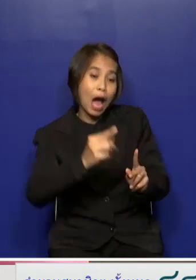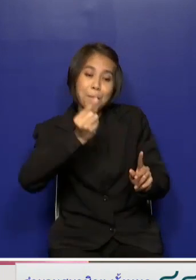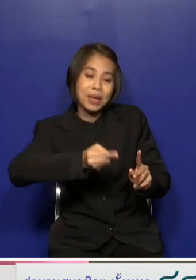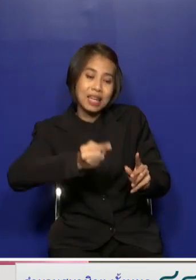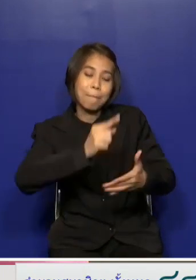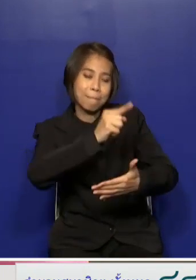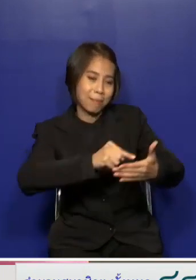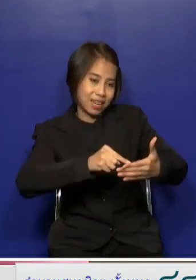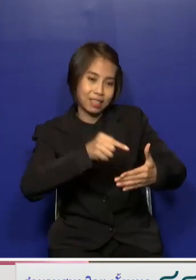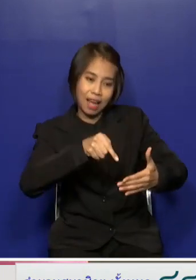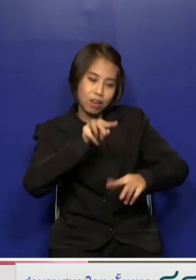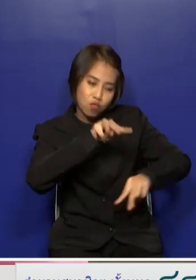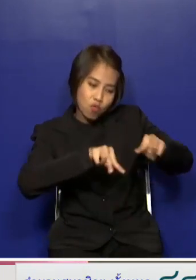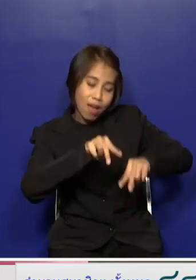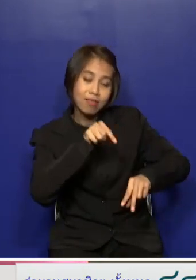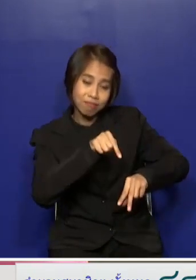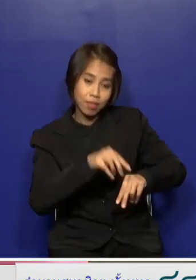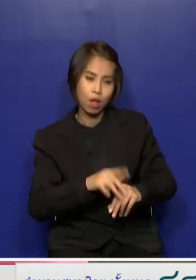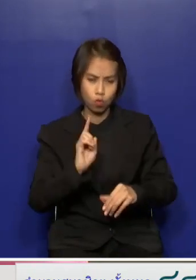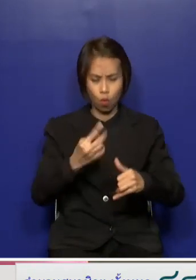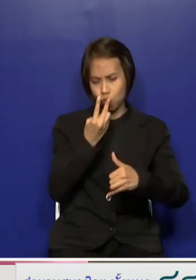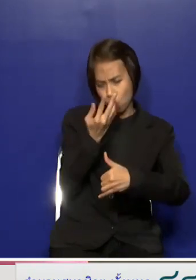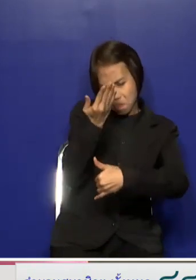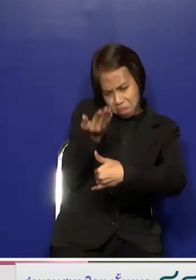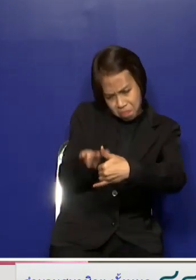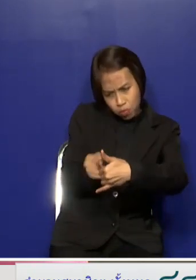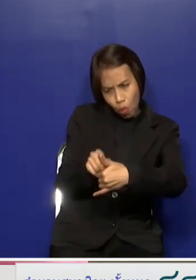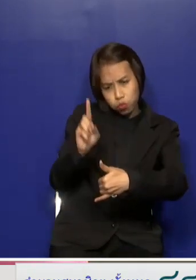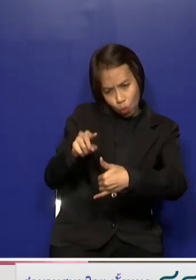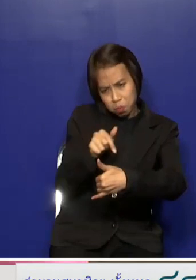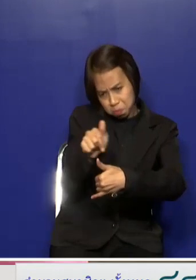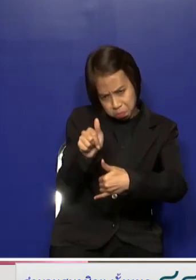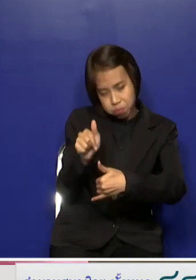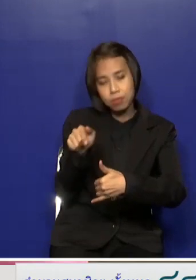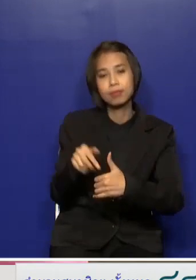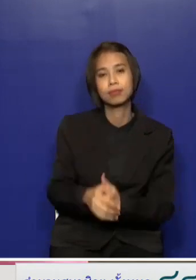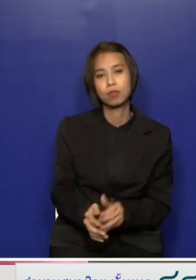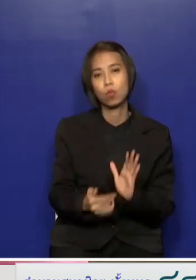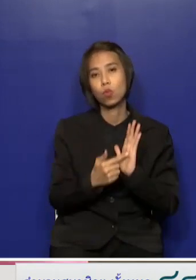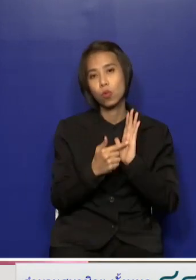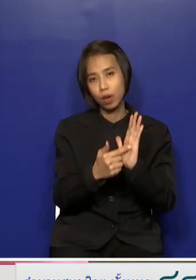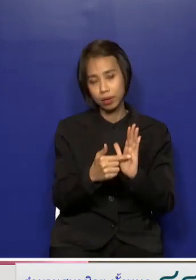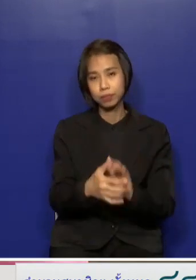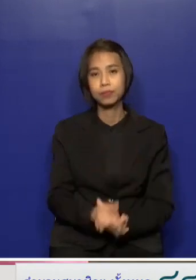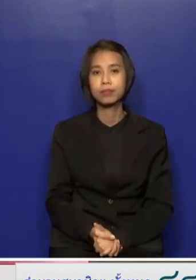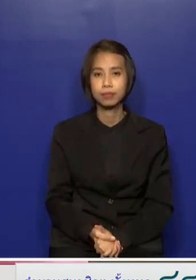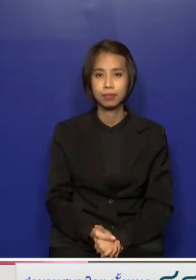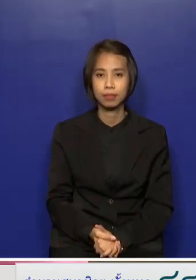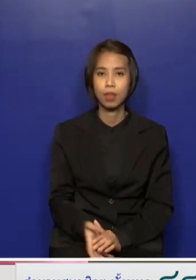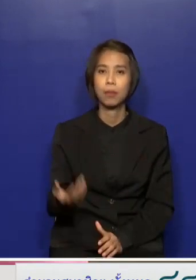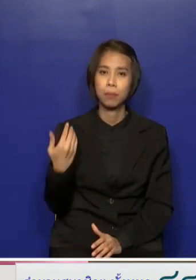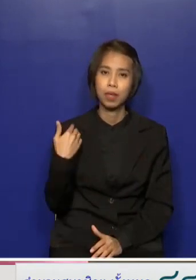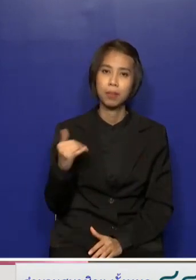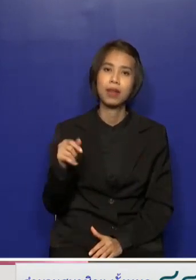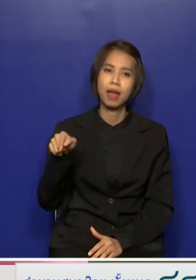ว่าให้มีที่มาที่มีความยุติธรรมยกตัวอย่างเช่นอาจจะเป็นที่มาจากผู้สมัครแต่ละค